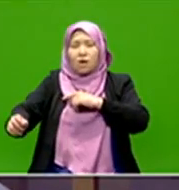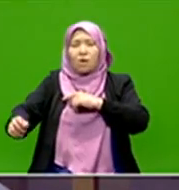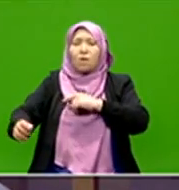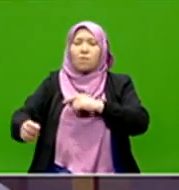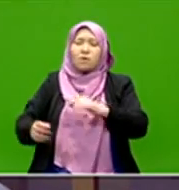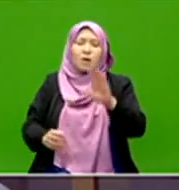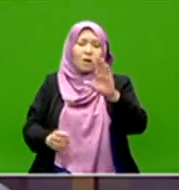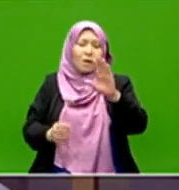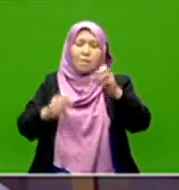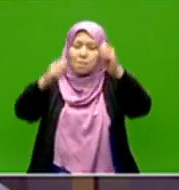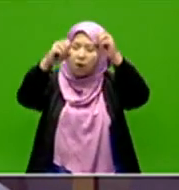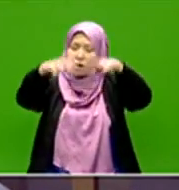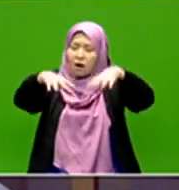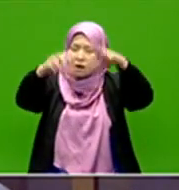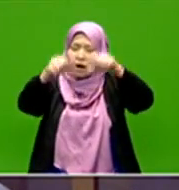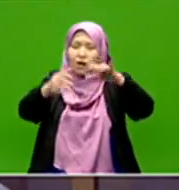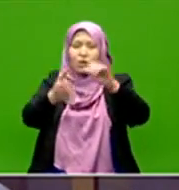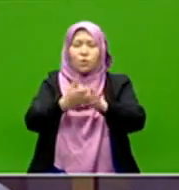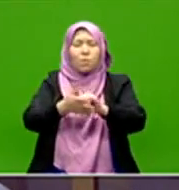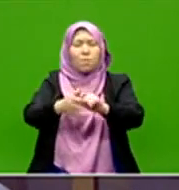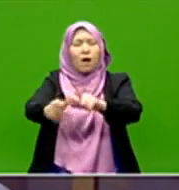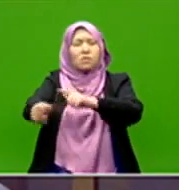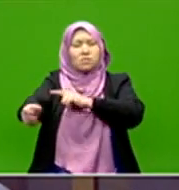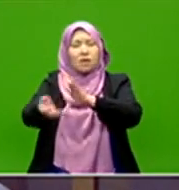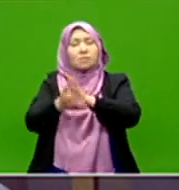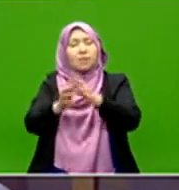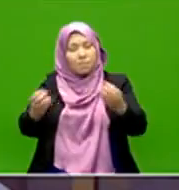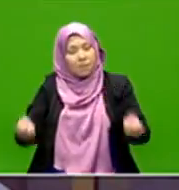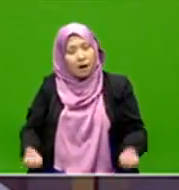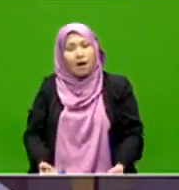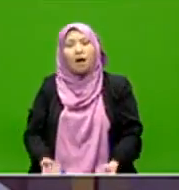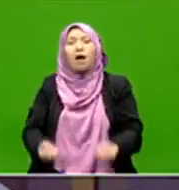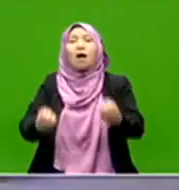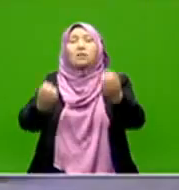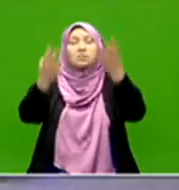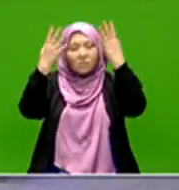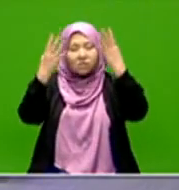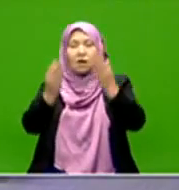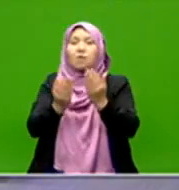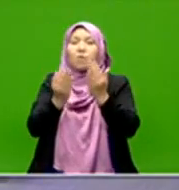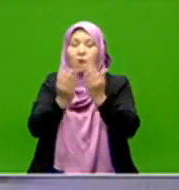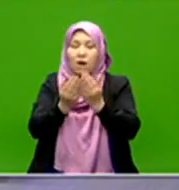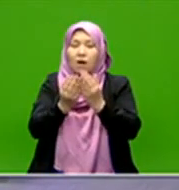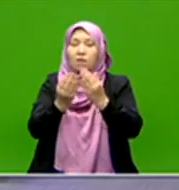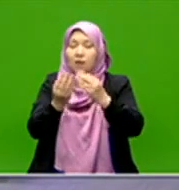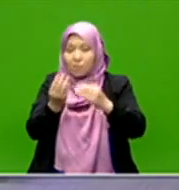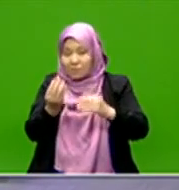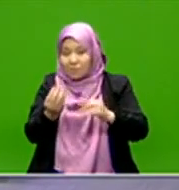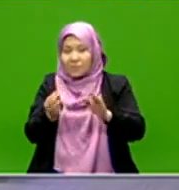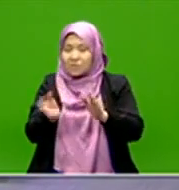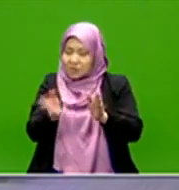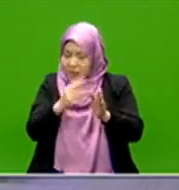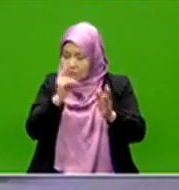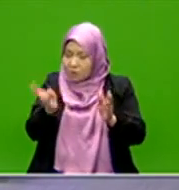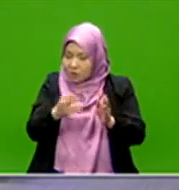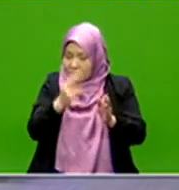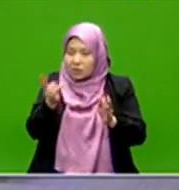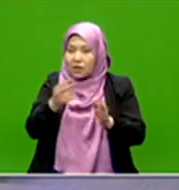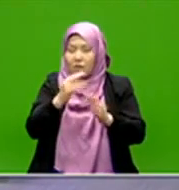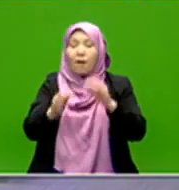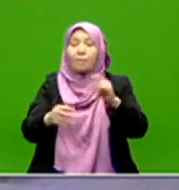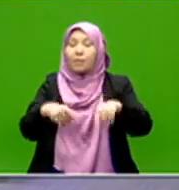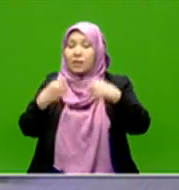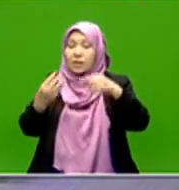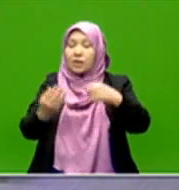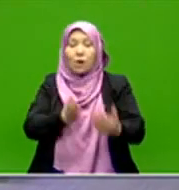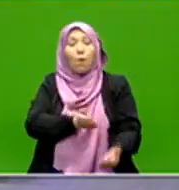panjang kerana banyak doa. Ya, salam. Kan. Dan itu yang ustaz tujuh pusing tu doa ustaz, ya. Pasal ada setengah orang yang pergi ke umrah kalau